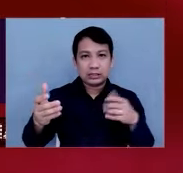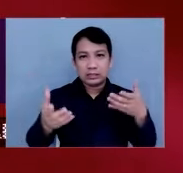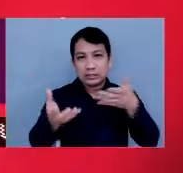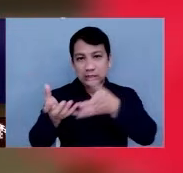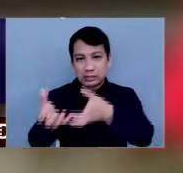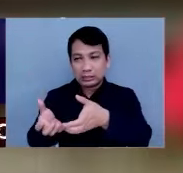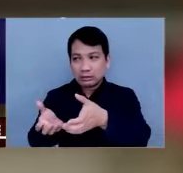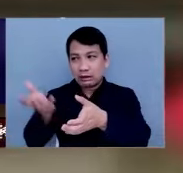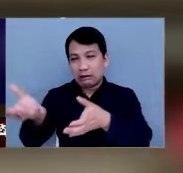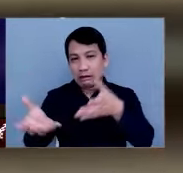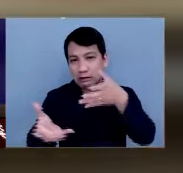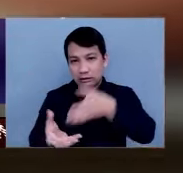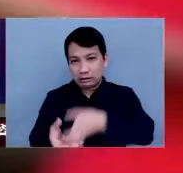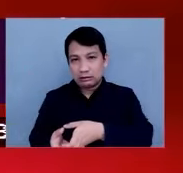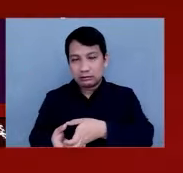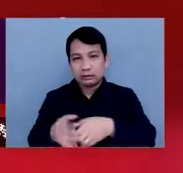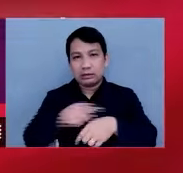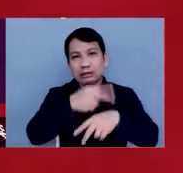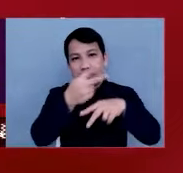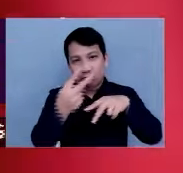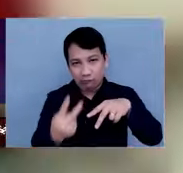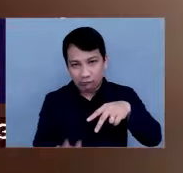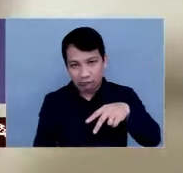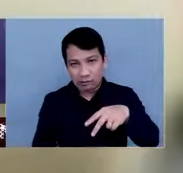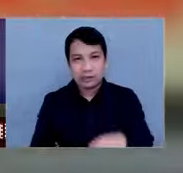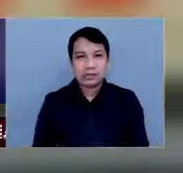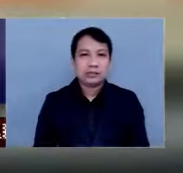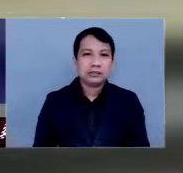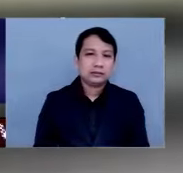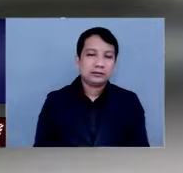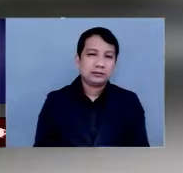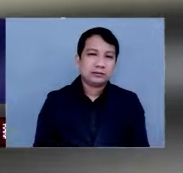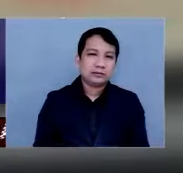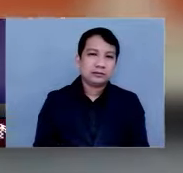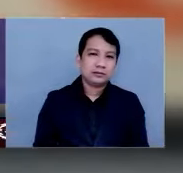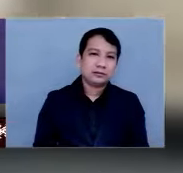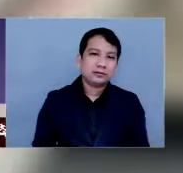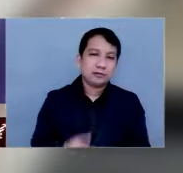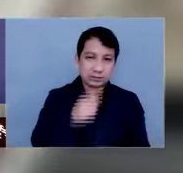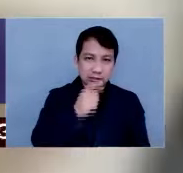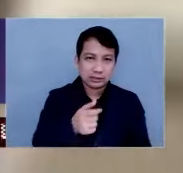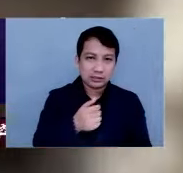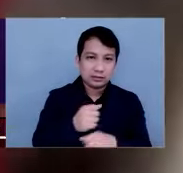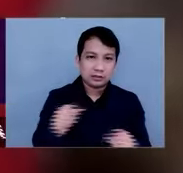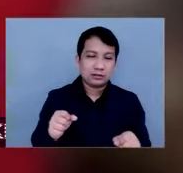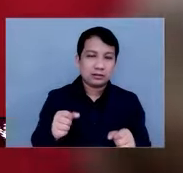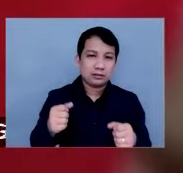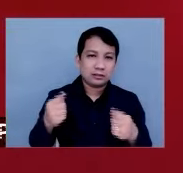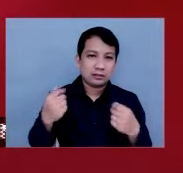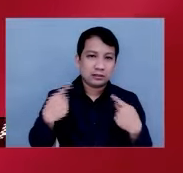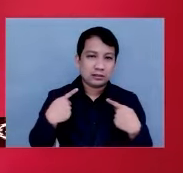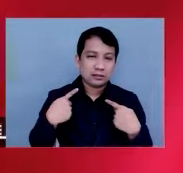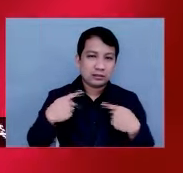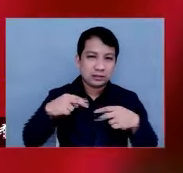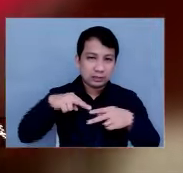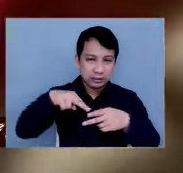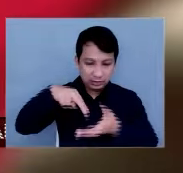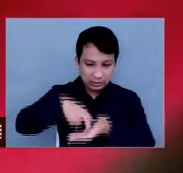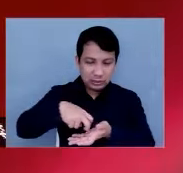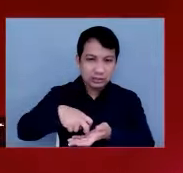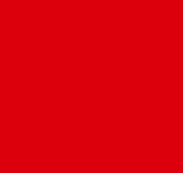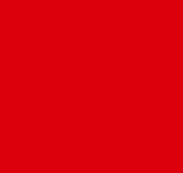abutin kaya pati siya ay nahulog. Maswerte naman nakaligtas ng dalagita bagamat nagtamo siya ng leg fracture at head